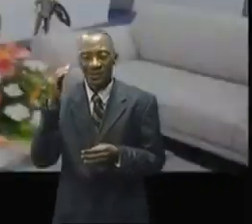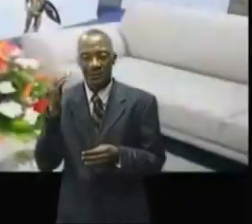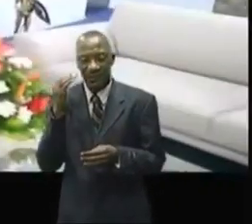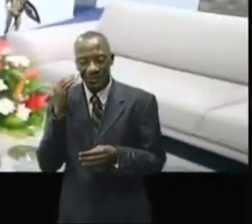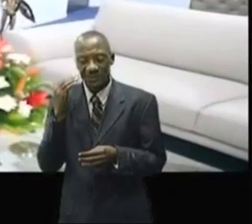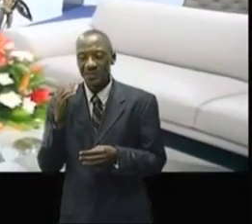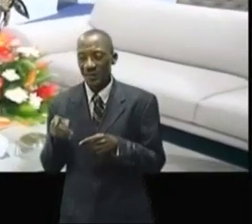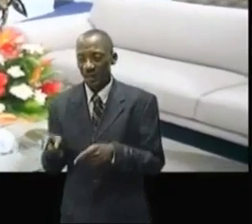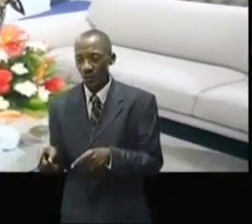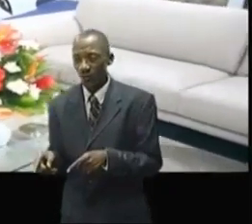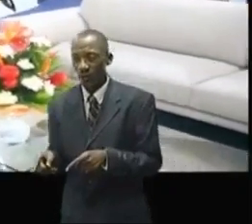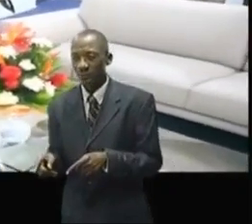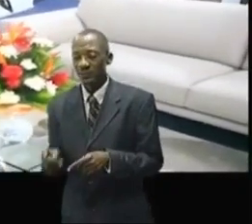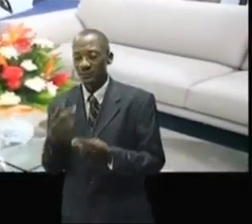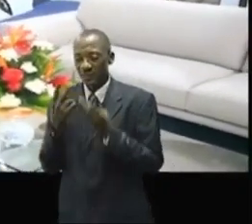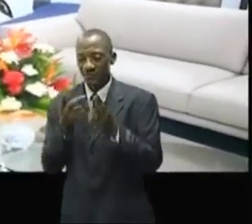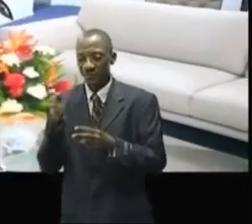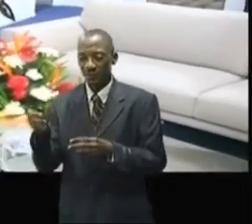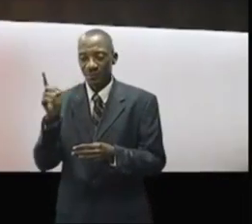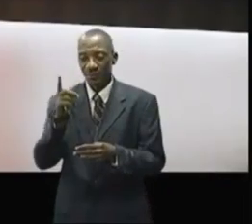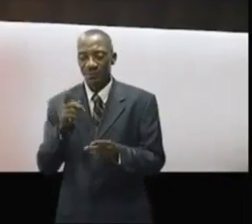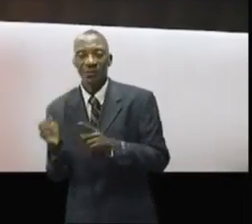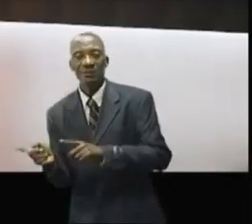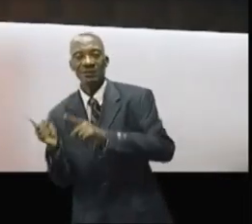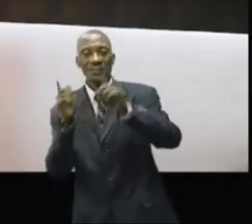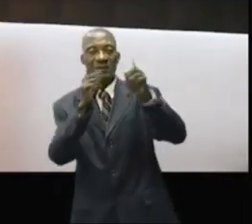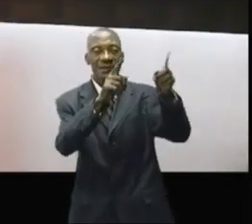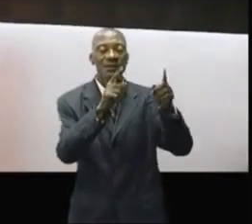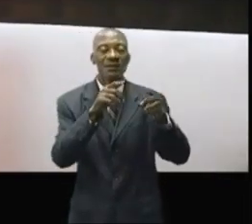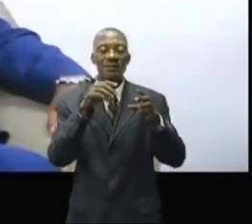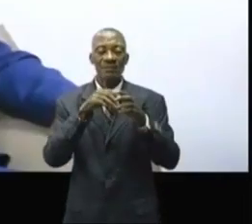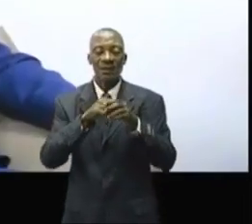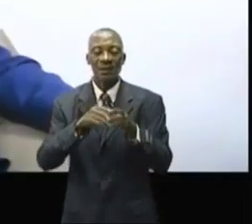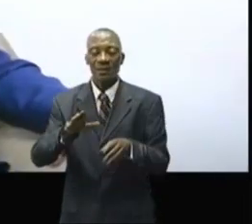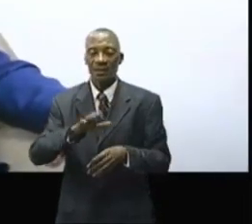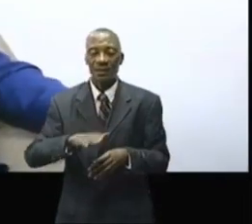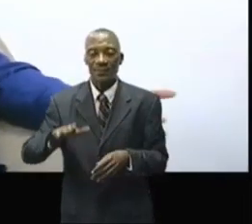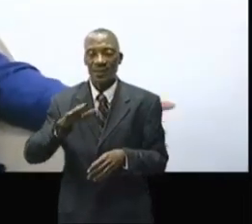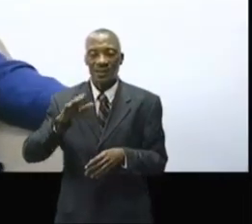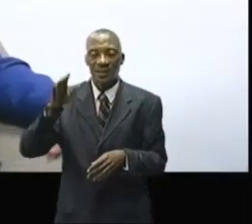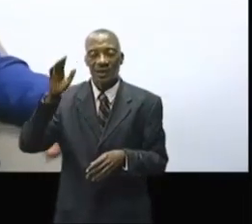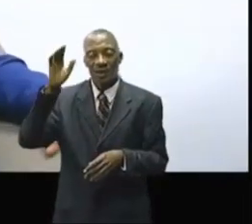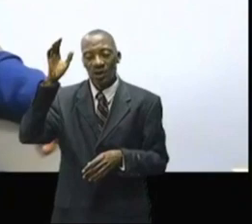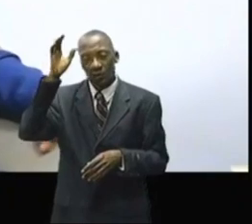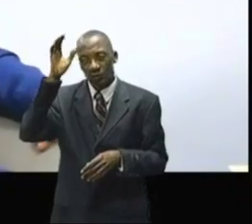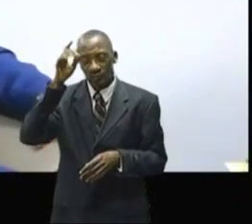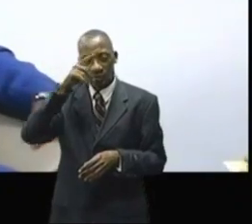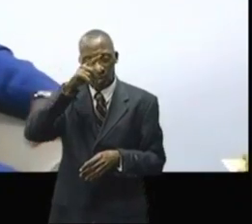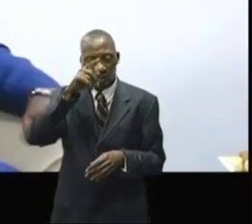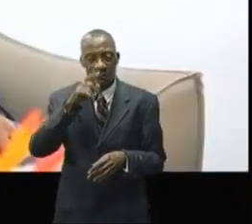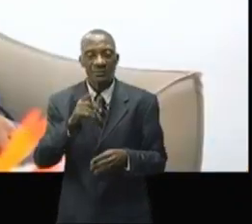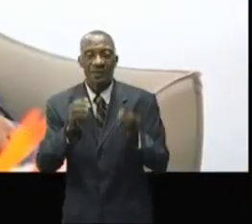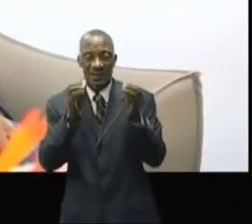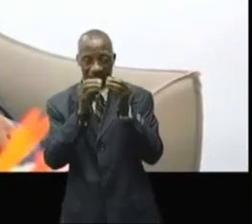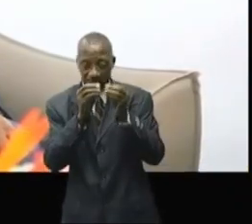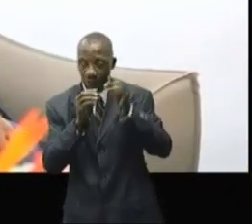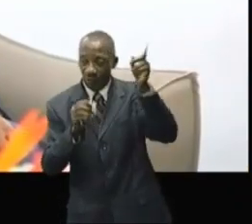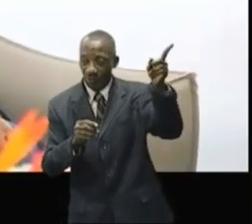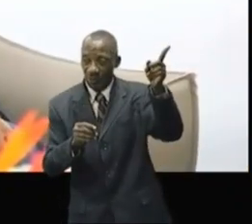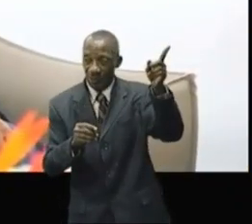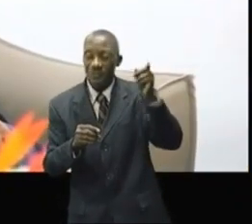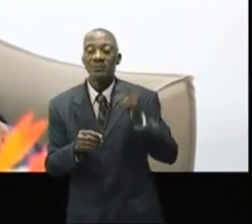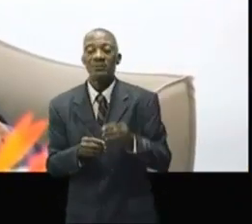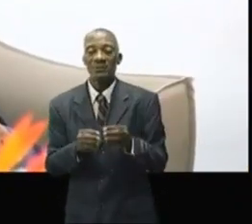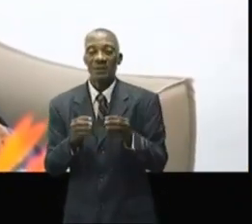a été réaffirmée au cours des discussions que le ministre du Tourisme Didier Mazenga Mukanzu a eu avec son homologue